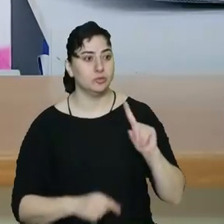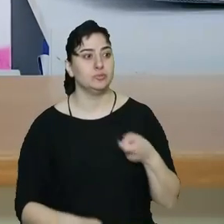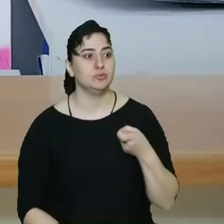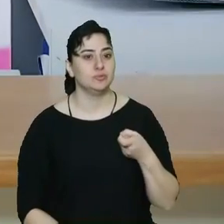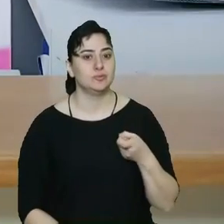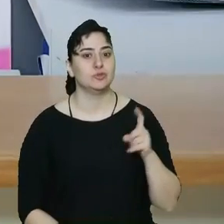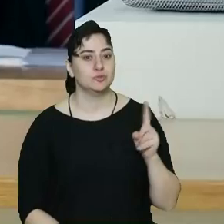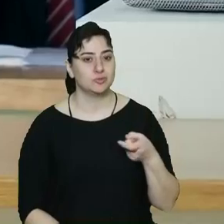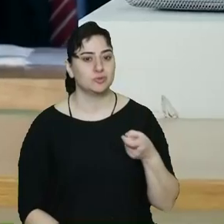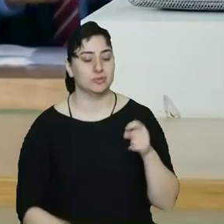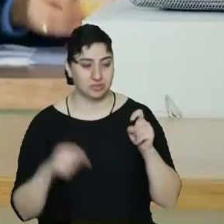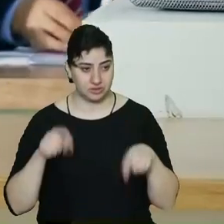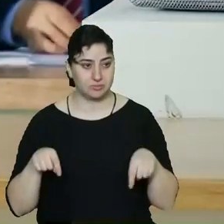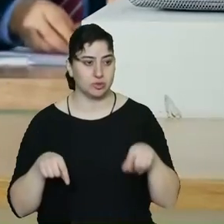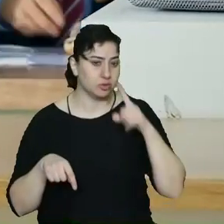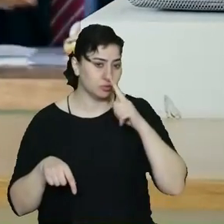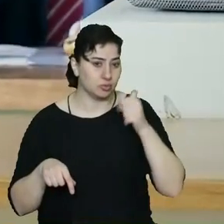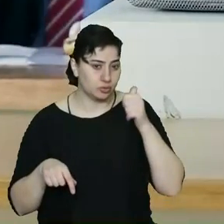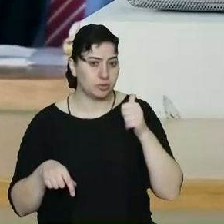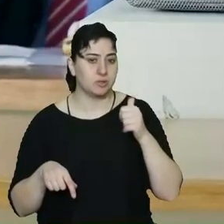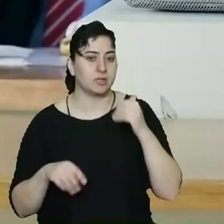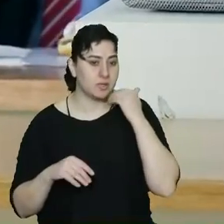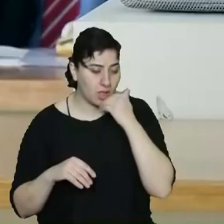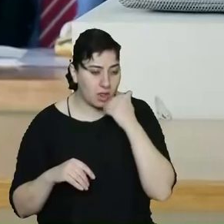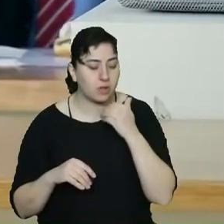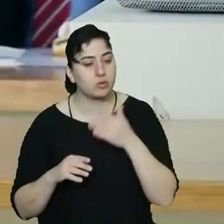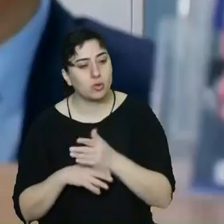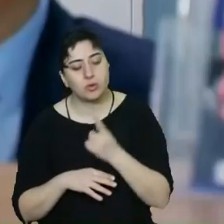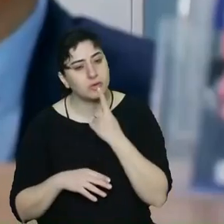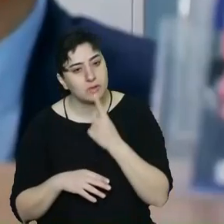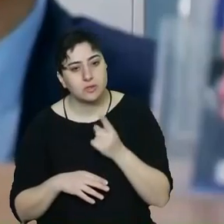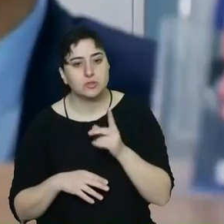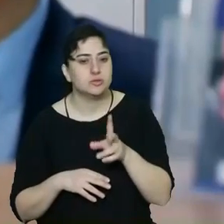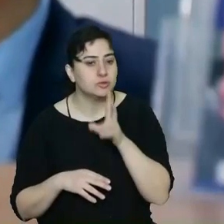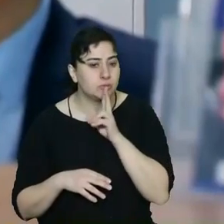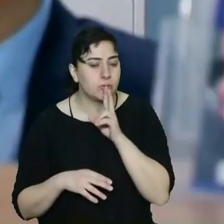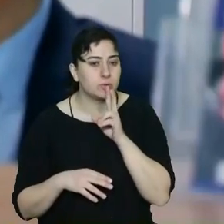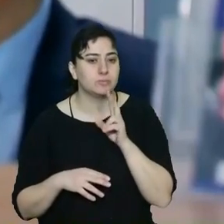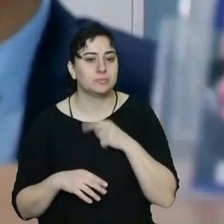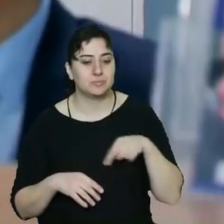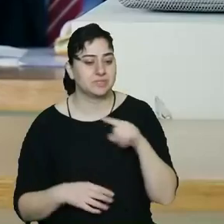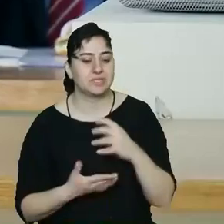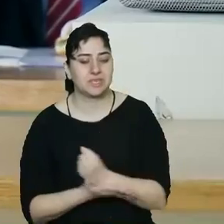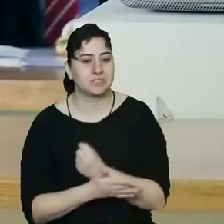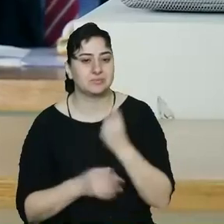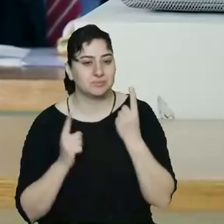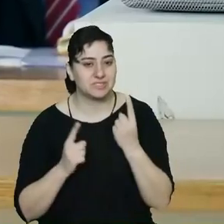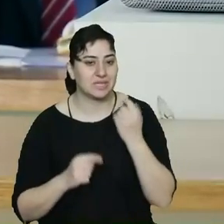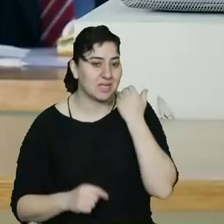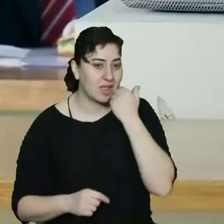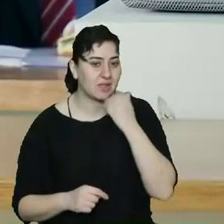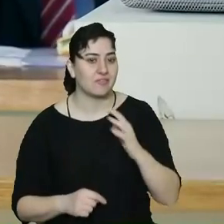buldum, buldum. Şimdi müdür bey, yalan dese de doğru dese de sonuçta bizim kazanacağımız bir